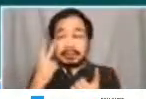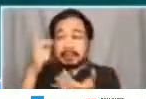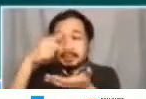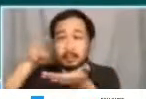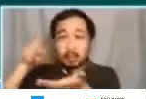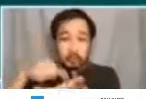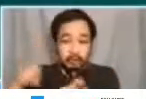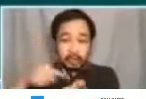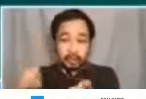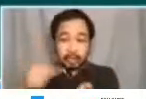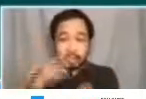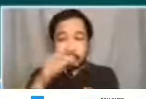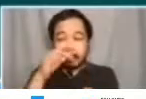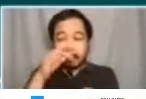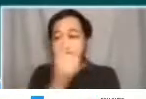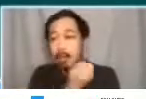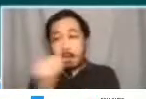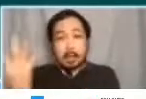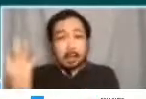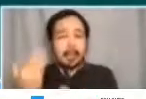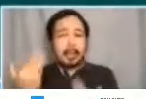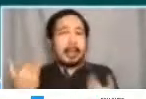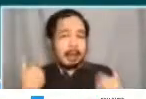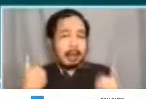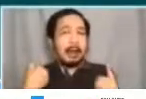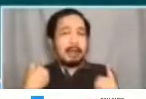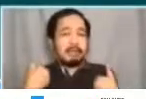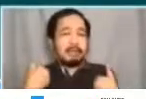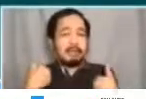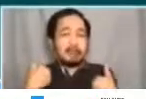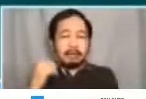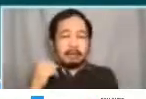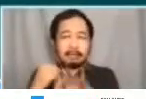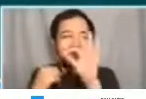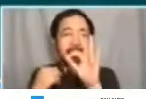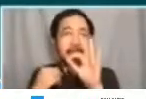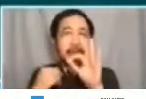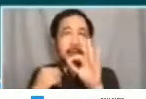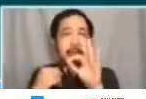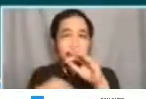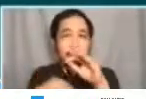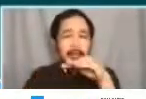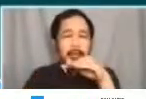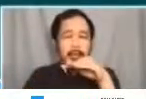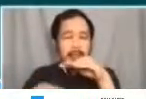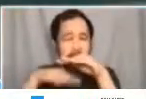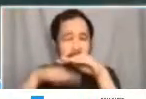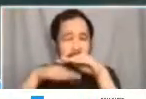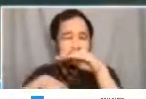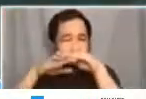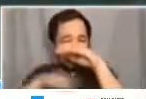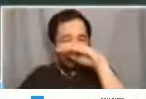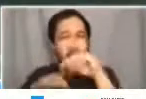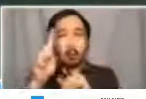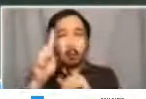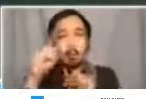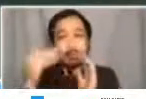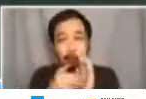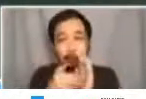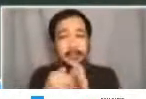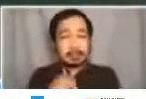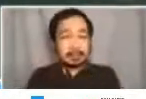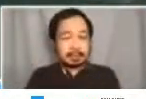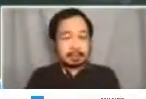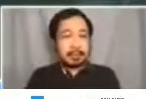So there was a lockdown immediately. At yung ating mga kababayan naman, ay sumunod naman sila sa